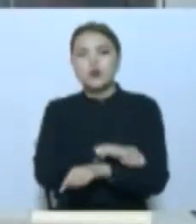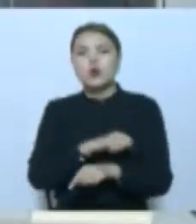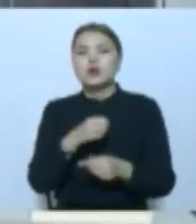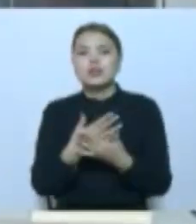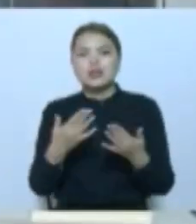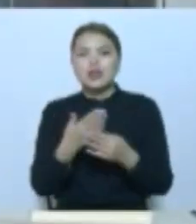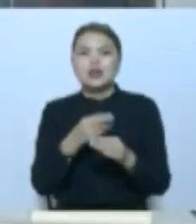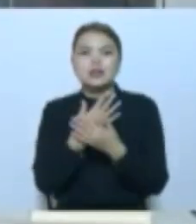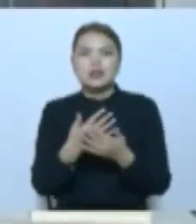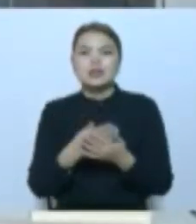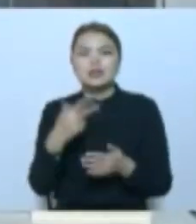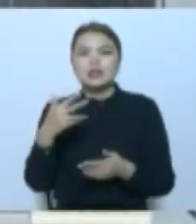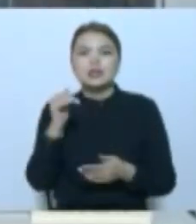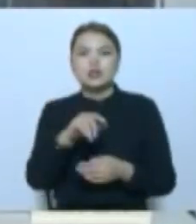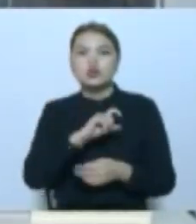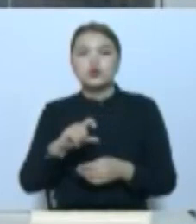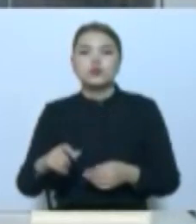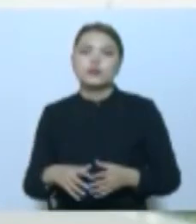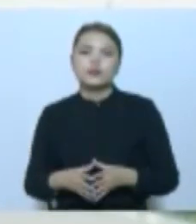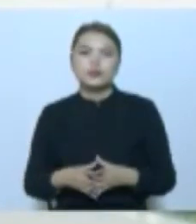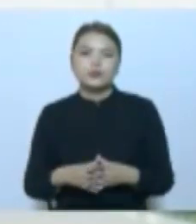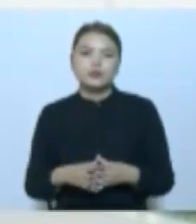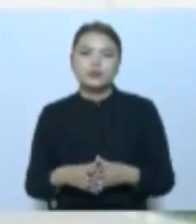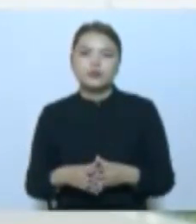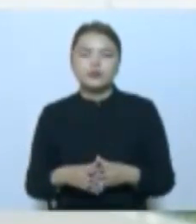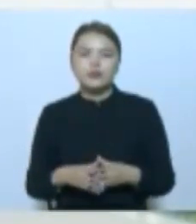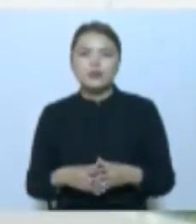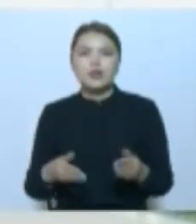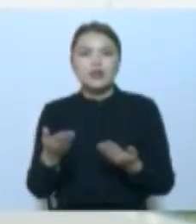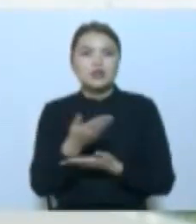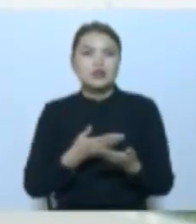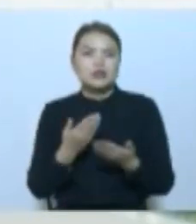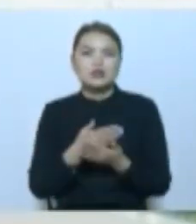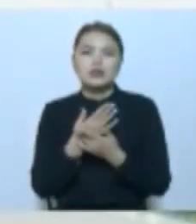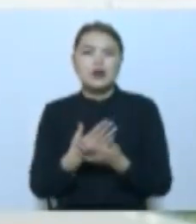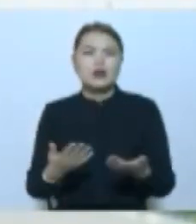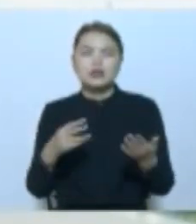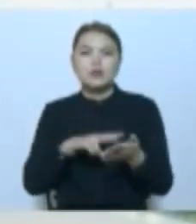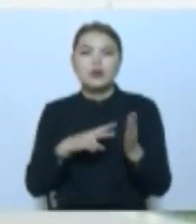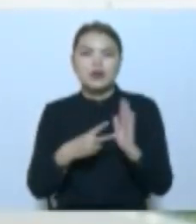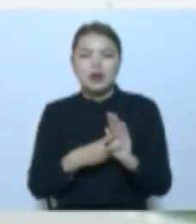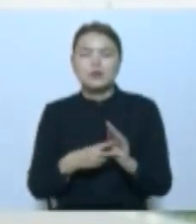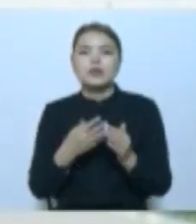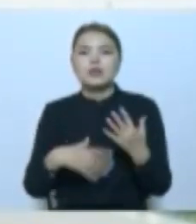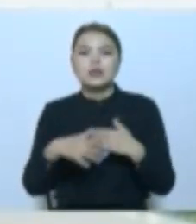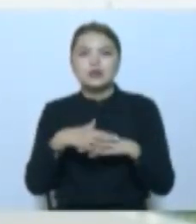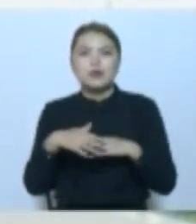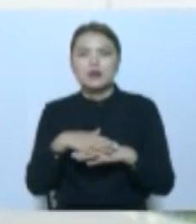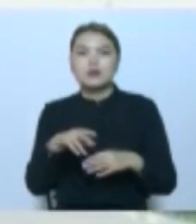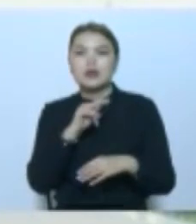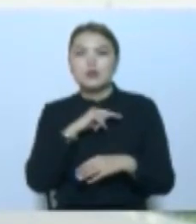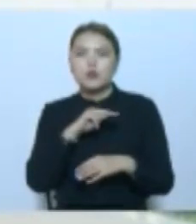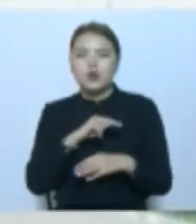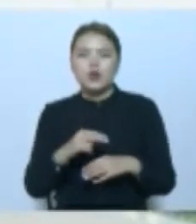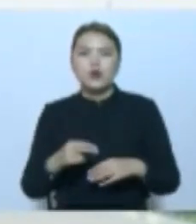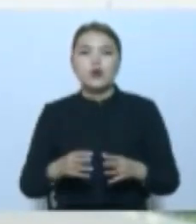квартиры приобрели 30.000 человек у нас вообще очень много разных программ Мы всегда работаем со всеми банками Да в